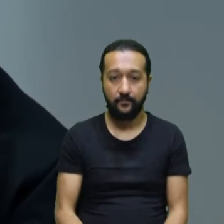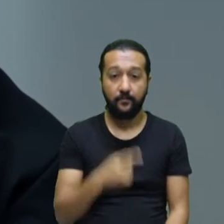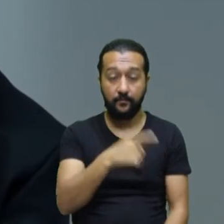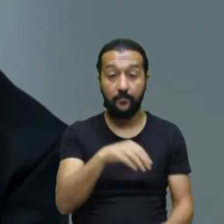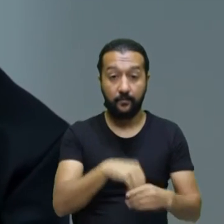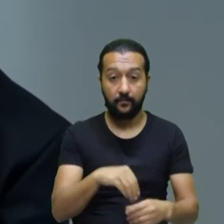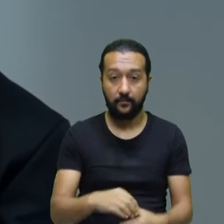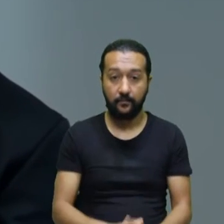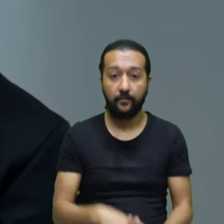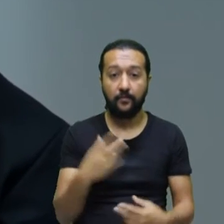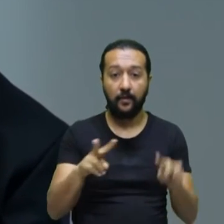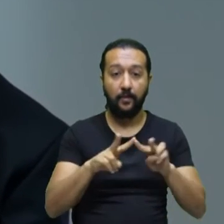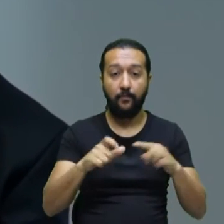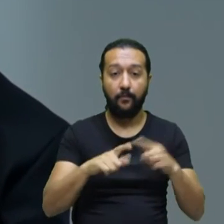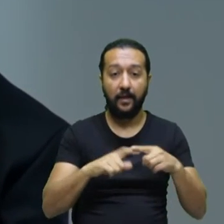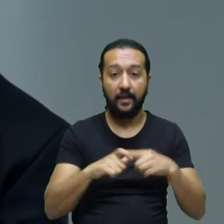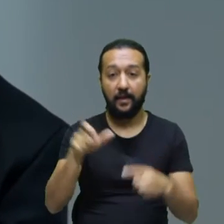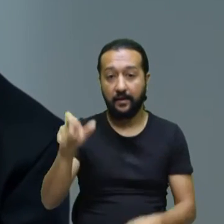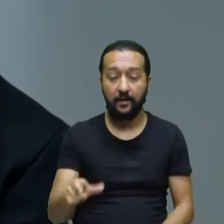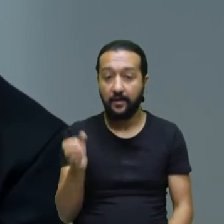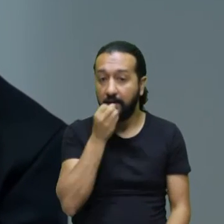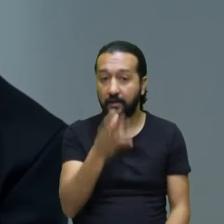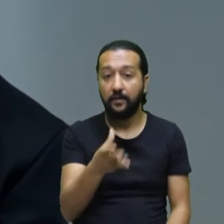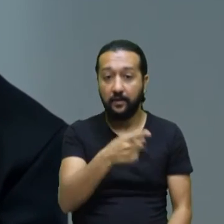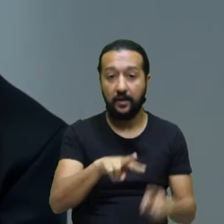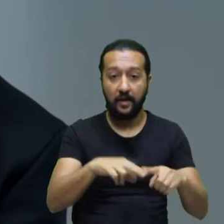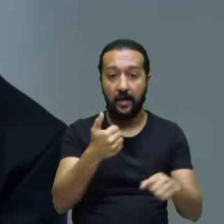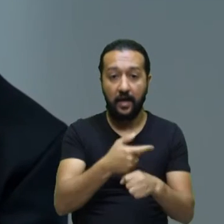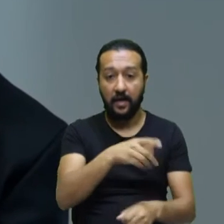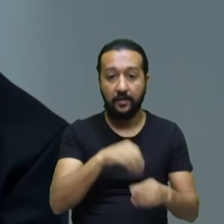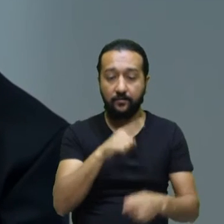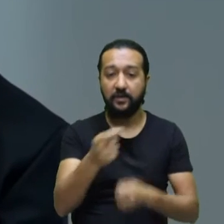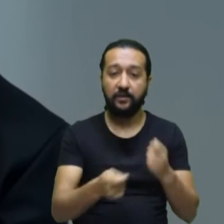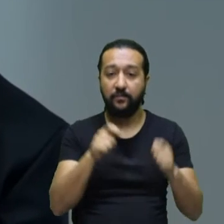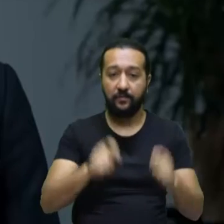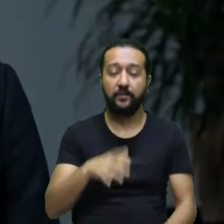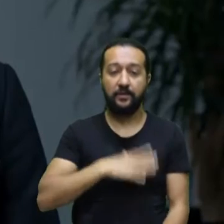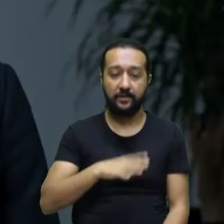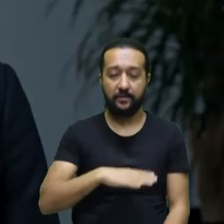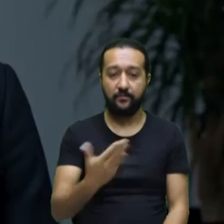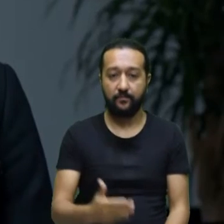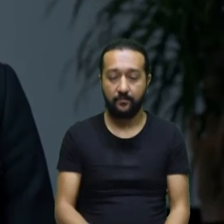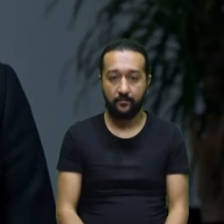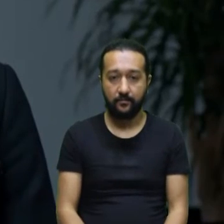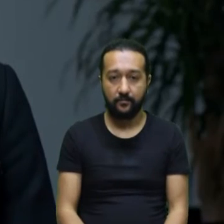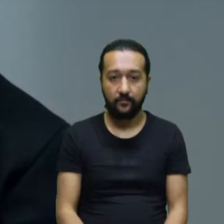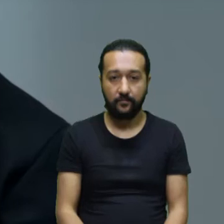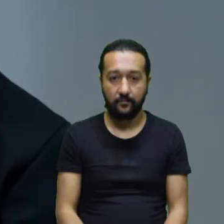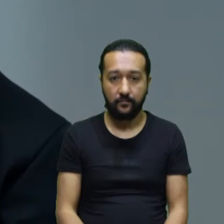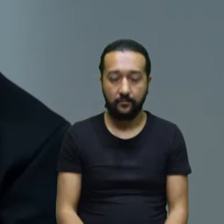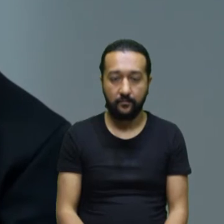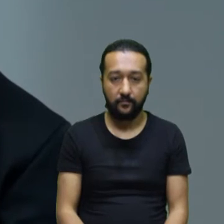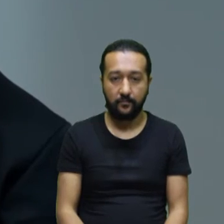Ha bu arada Meta Aymar'dan da istihbarat ağını kullanarak bir çalışma yapmasını istedim.